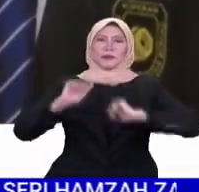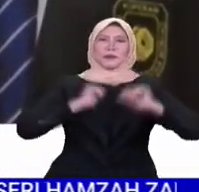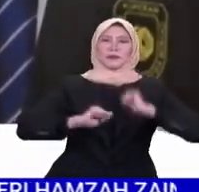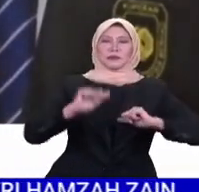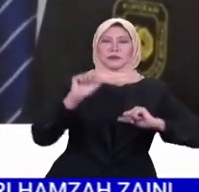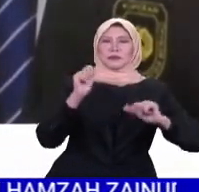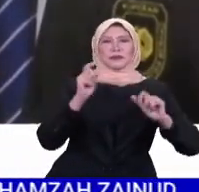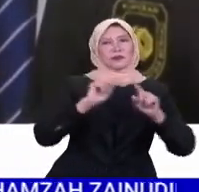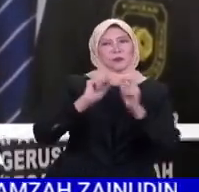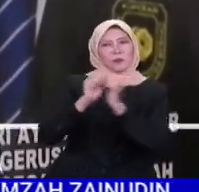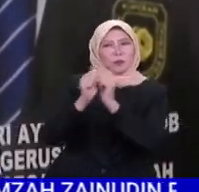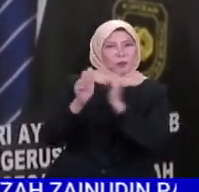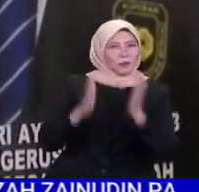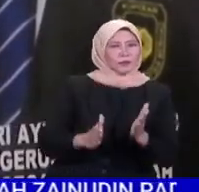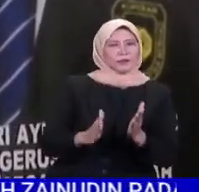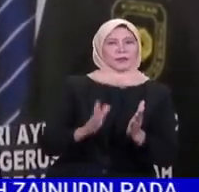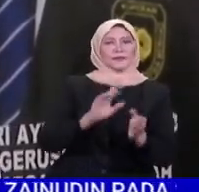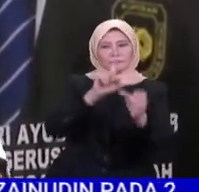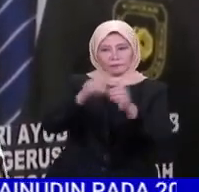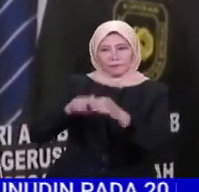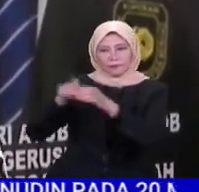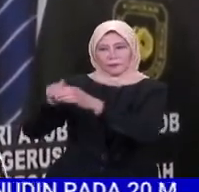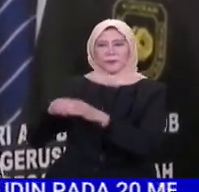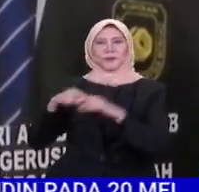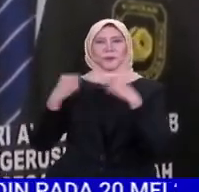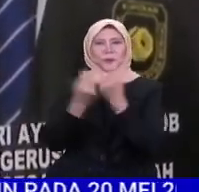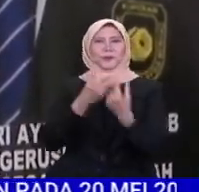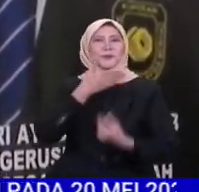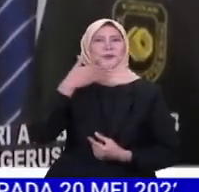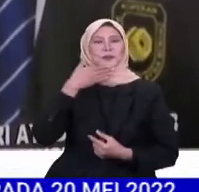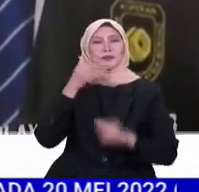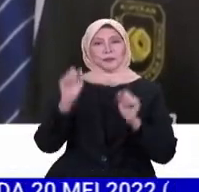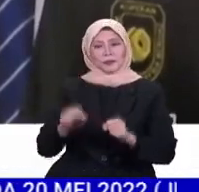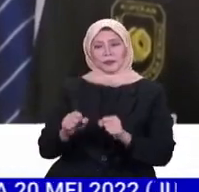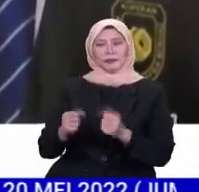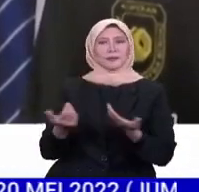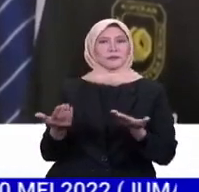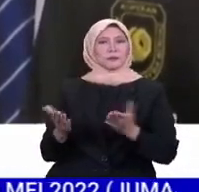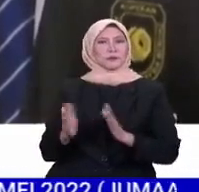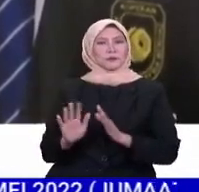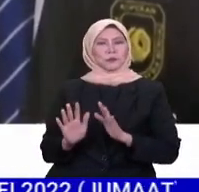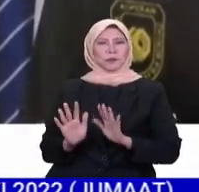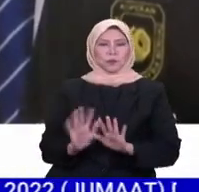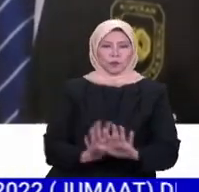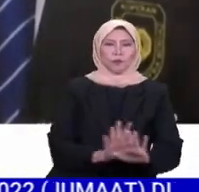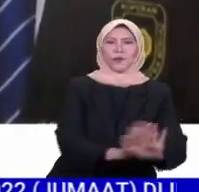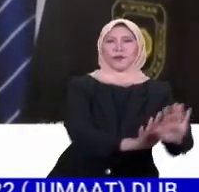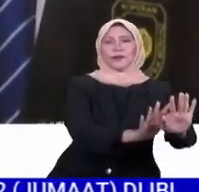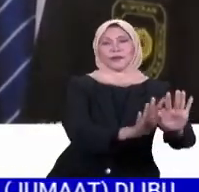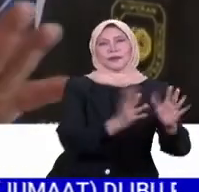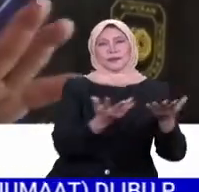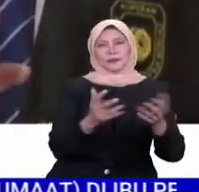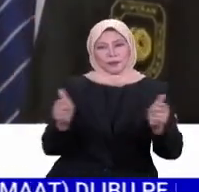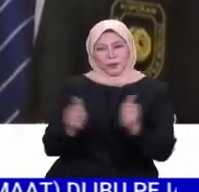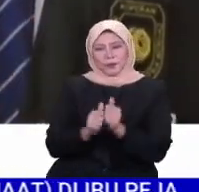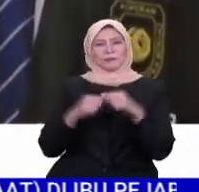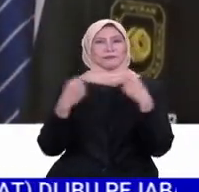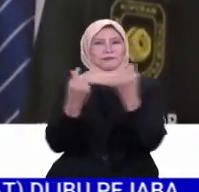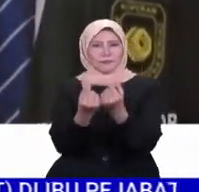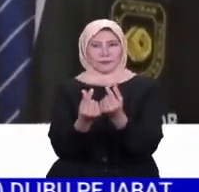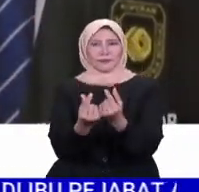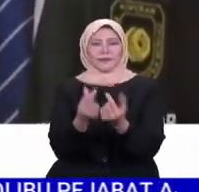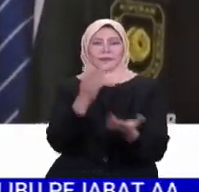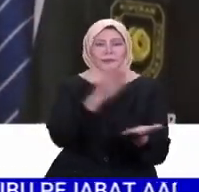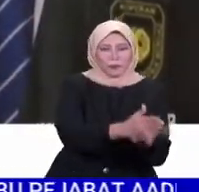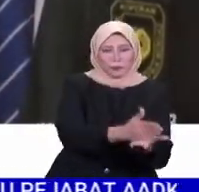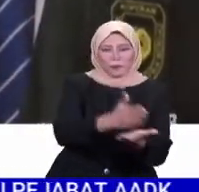sportsmen cover untuk bisa mulyagiri kita kita karena saya kompoi bersama selebriti bersama dengan homescreen-nya dengan